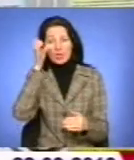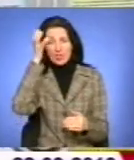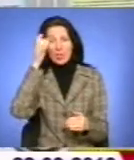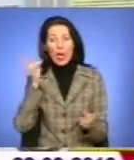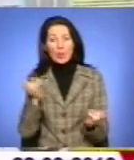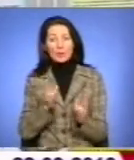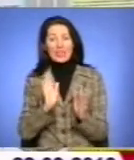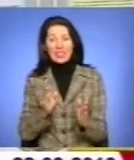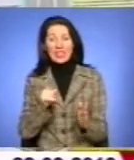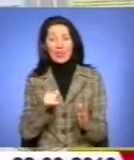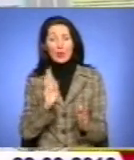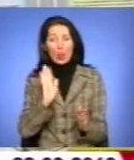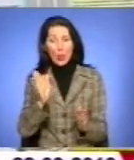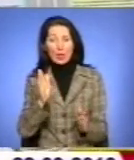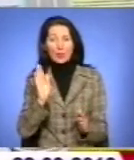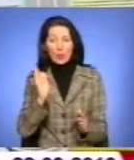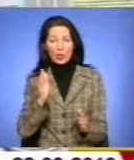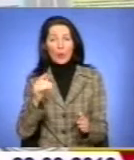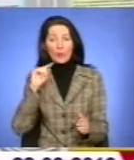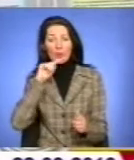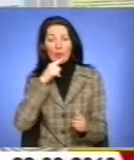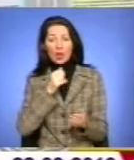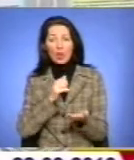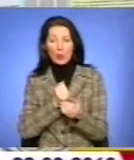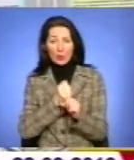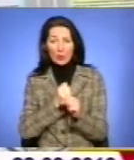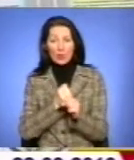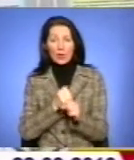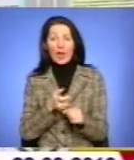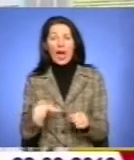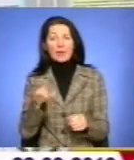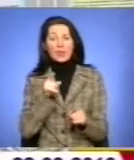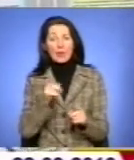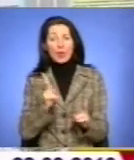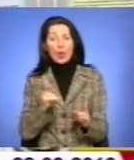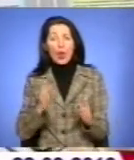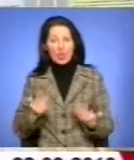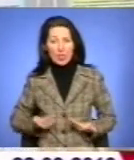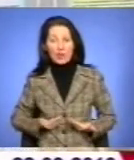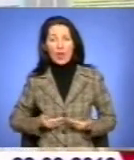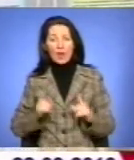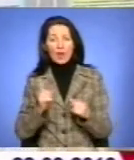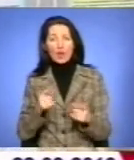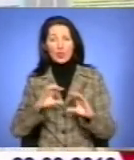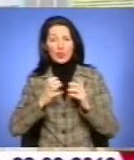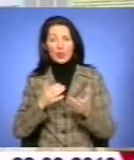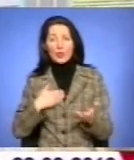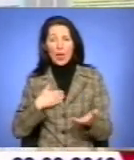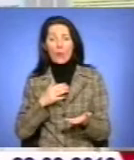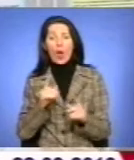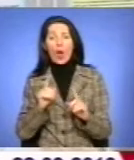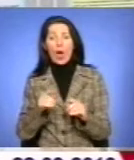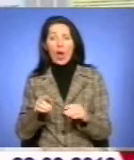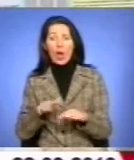але, в принципі, всім тим, хто живе в реальному світі, а ми маємо ринкову економіку, ну, прості відносини, і кожен з нас є і споживачем, і виробником,